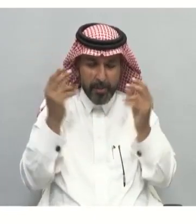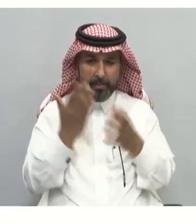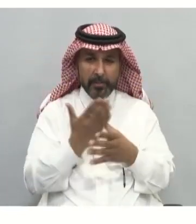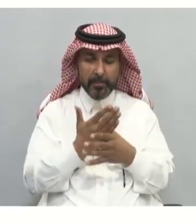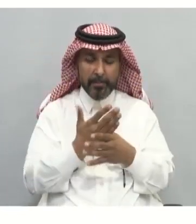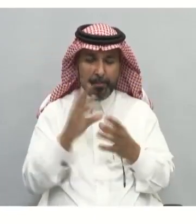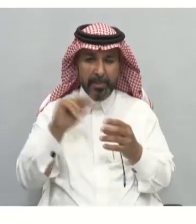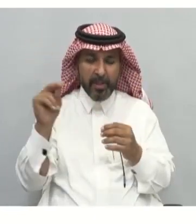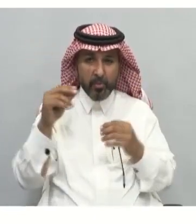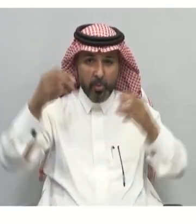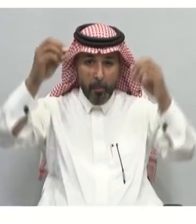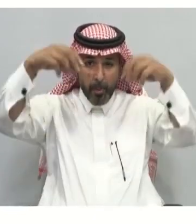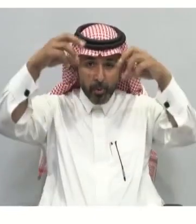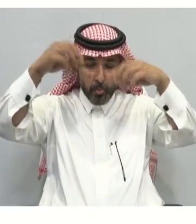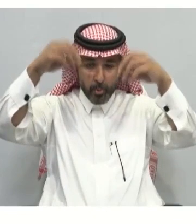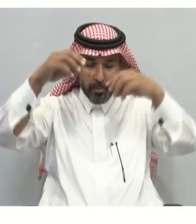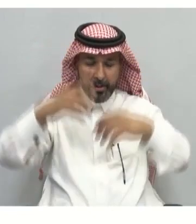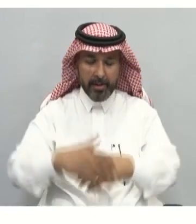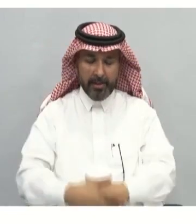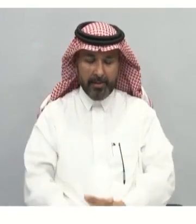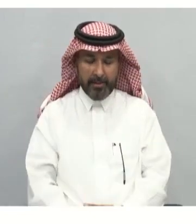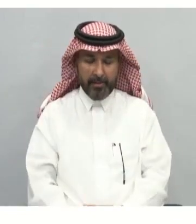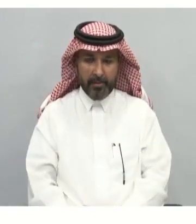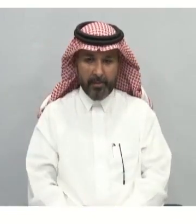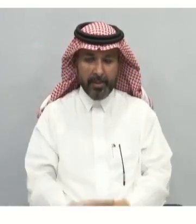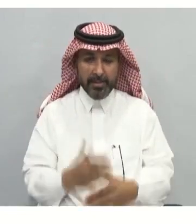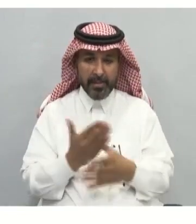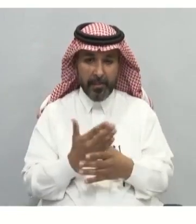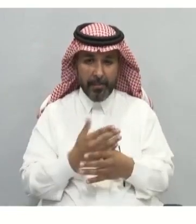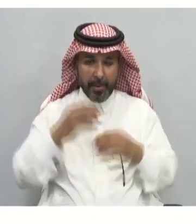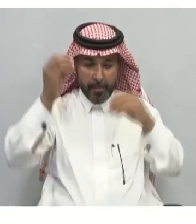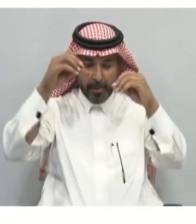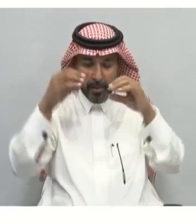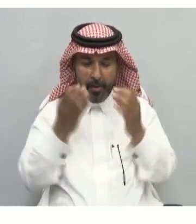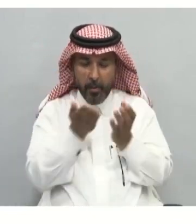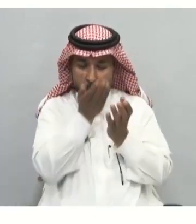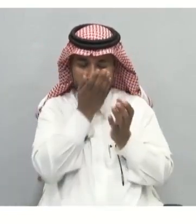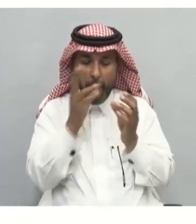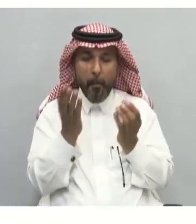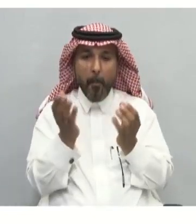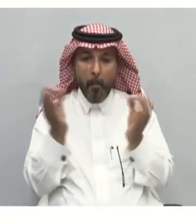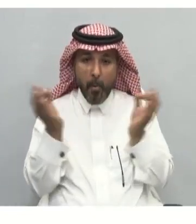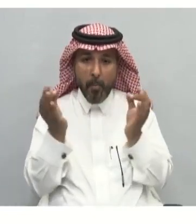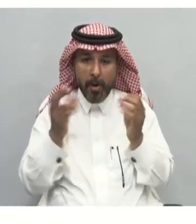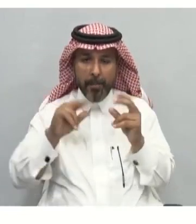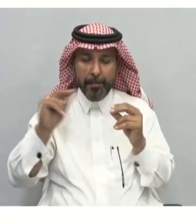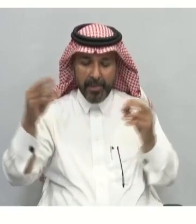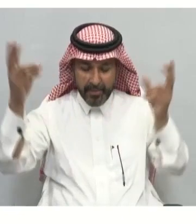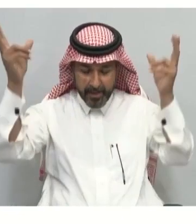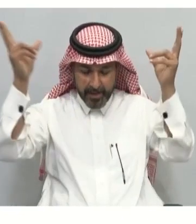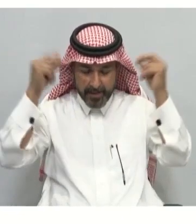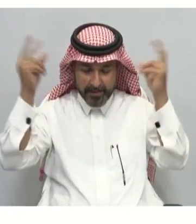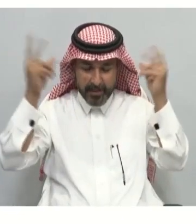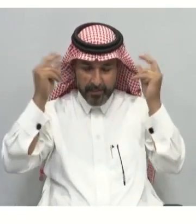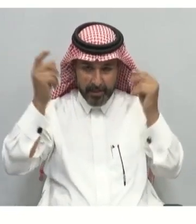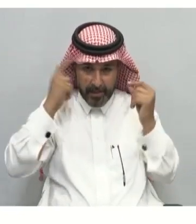الكثير وذلك لان كلا منهما سبب للحياه فالوحي سبب لحياه القلوب والغيث والمطر سبب